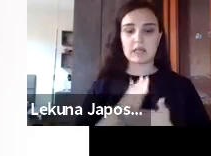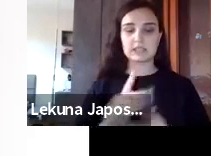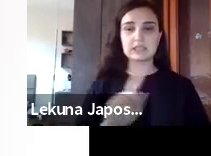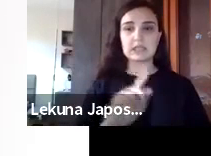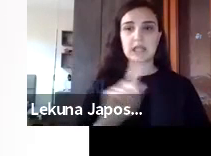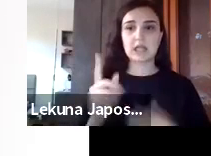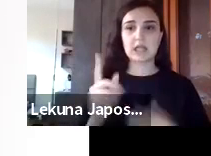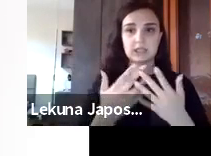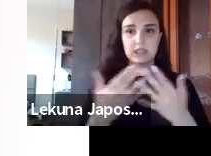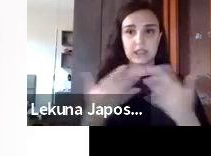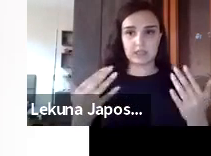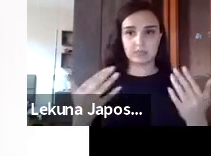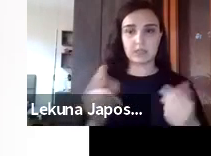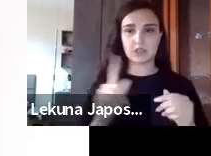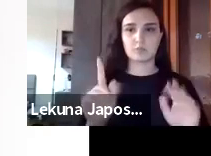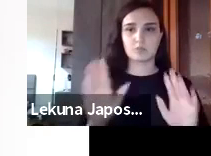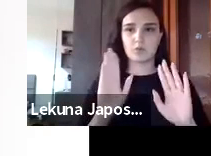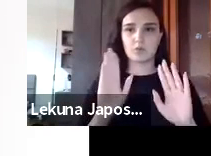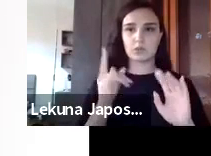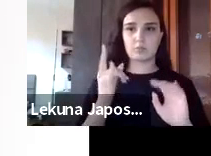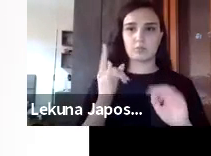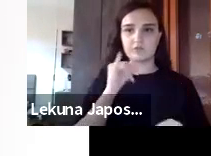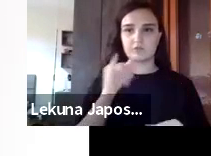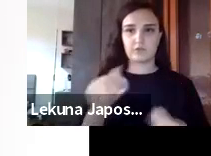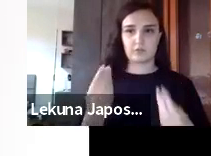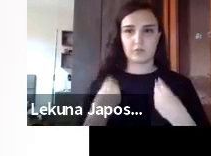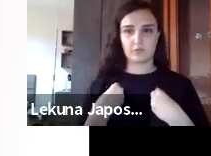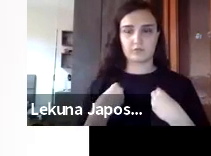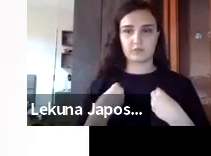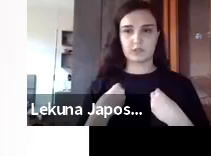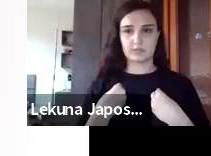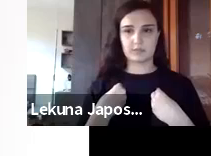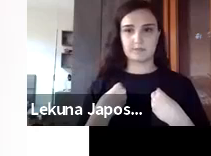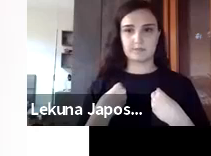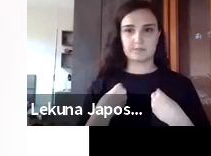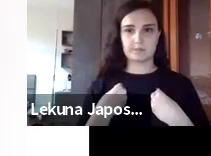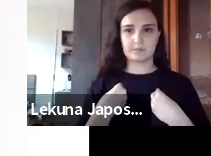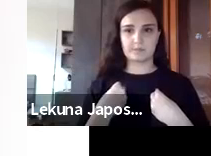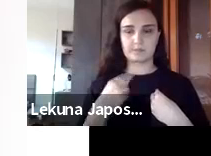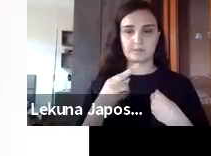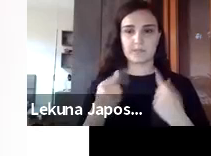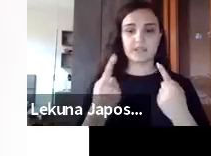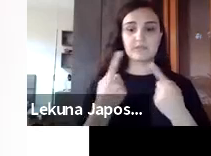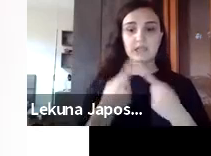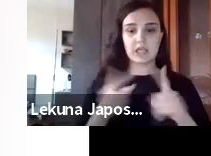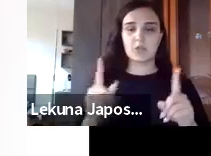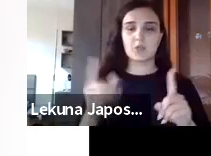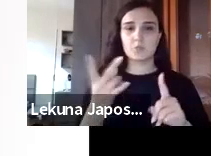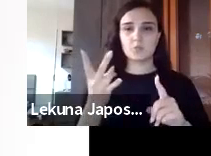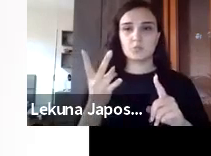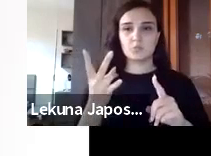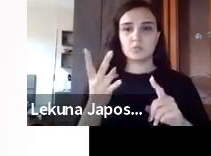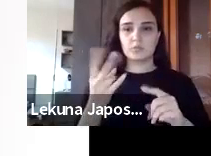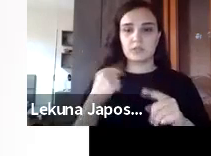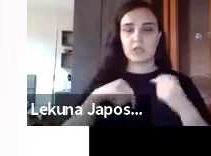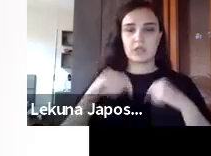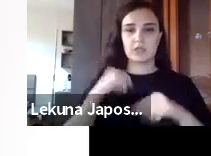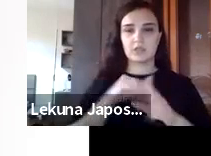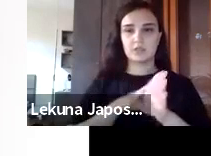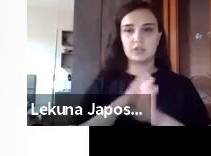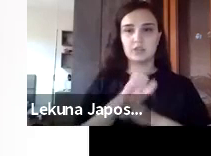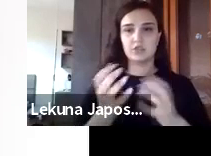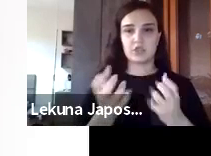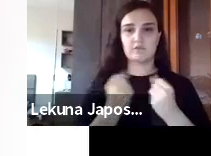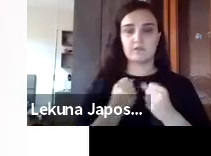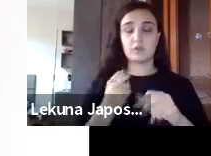რაც მხოლოდ ბავშვი ვერ მოგცემს და სხვაგვარად უნდა შევიფსოთ, ასე ვთქვათ,